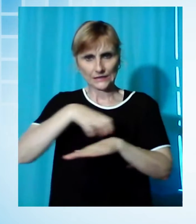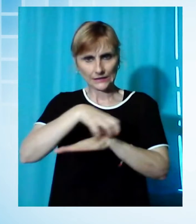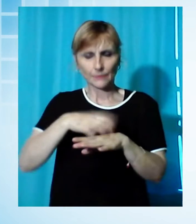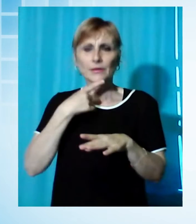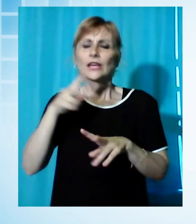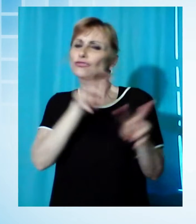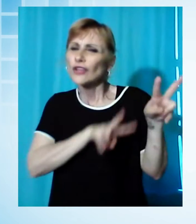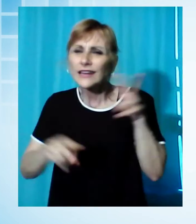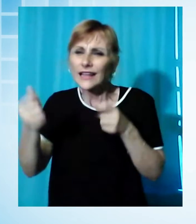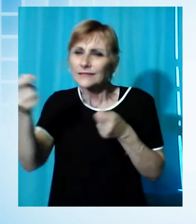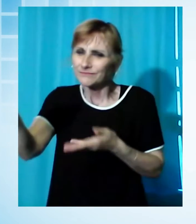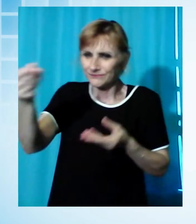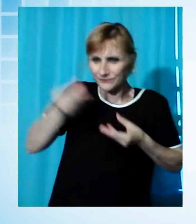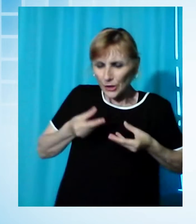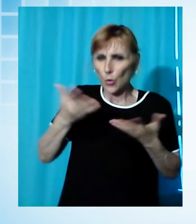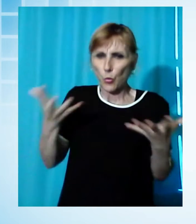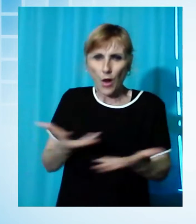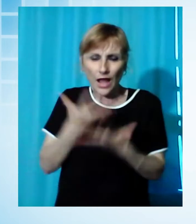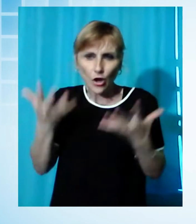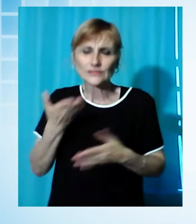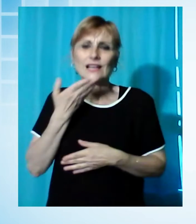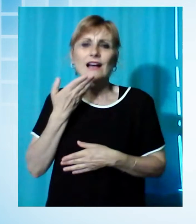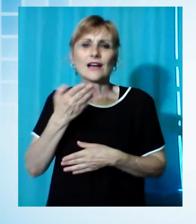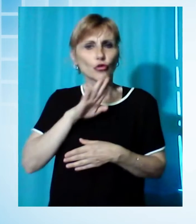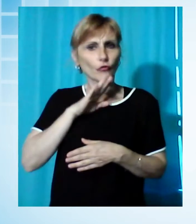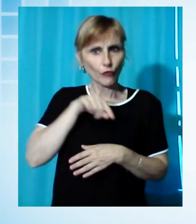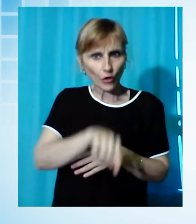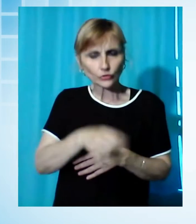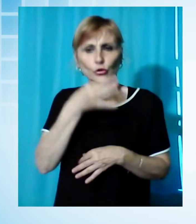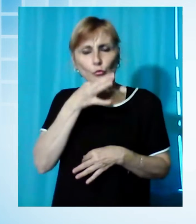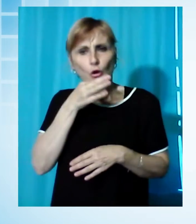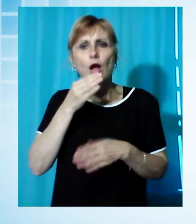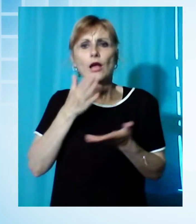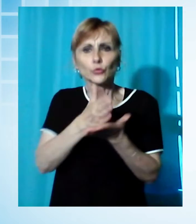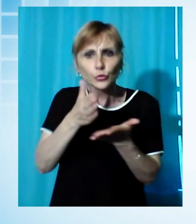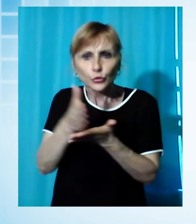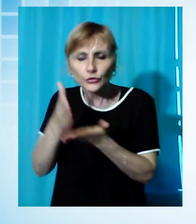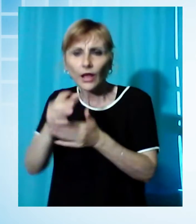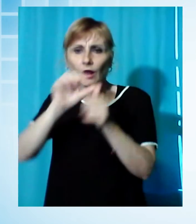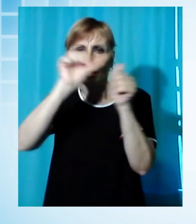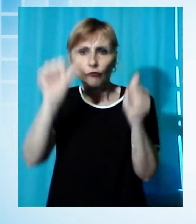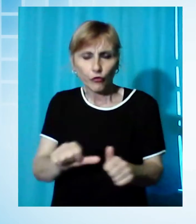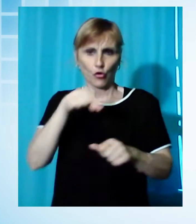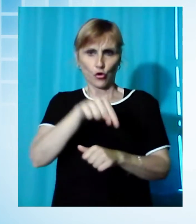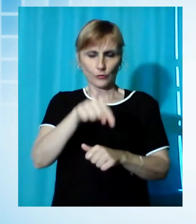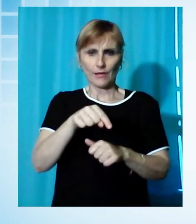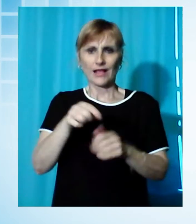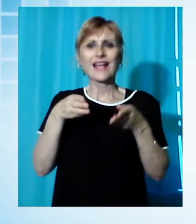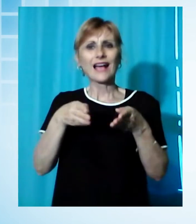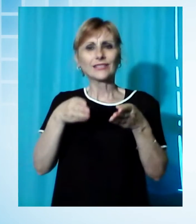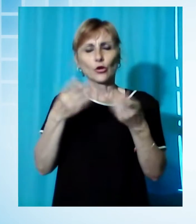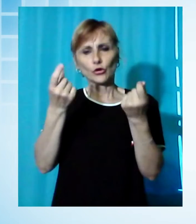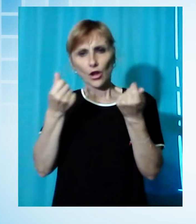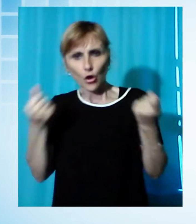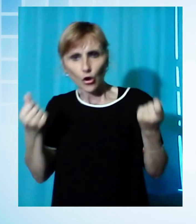poter introdurre contributi e agevolazioni che consentano di aiutare in maniera incisiva le categorie economiche e i cittadini.